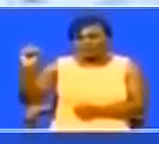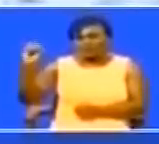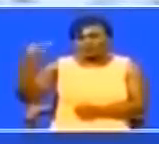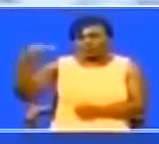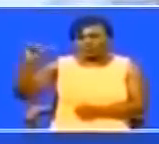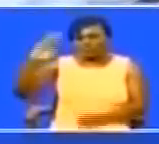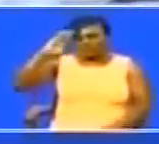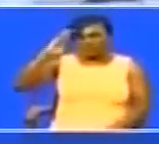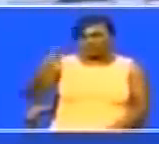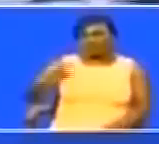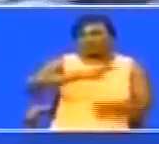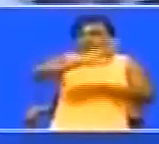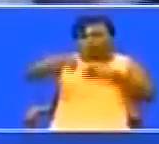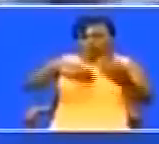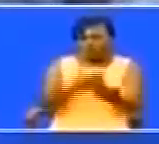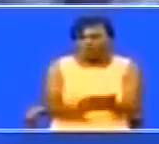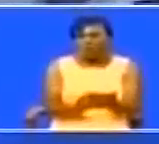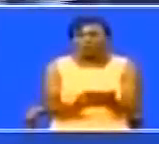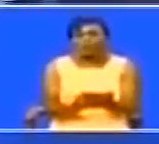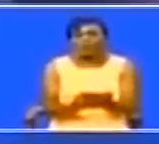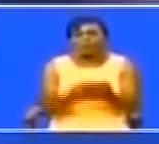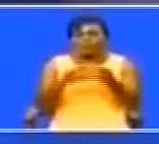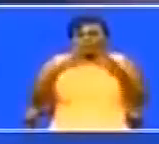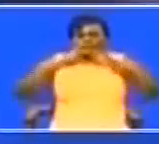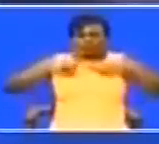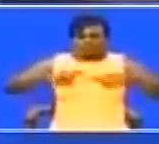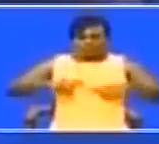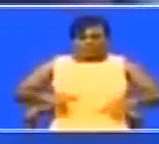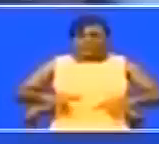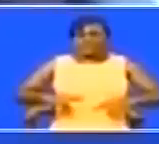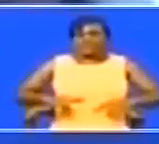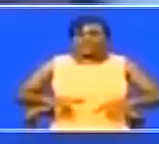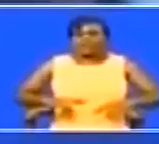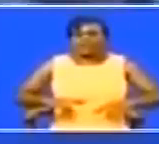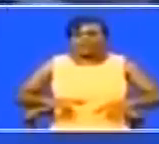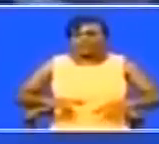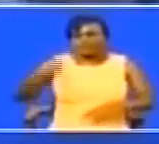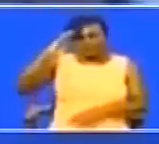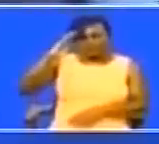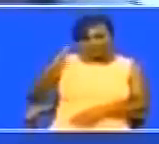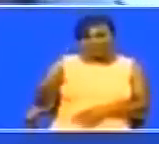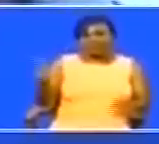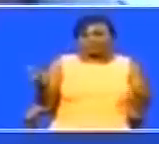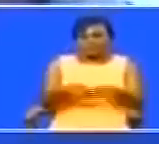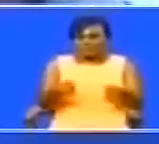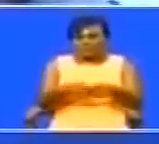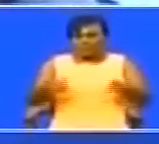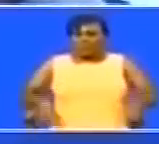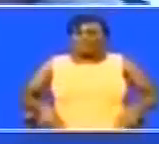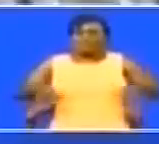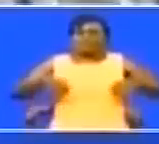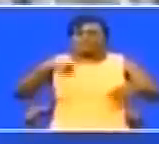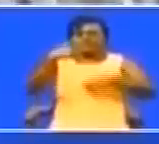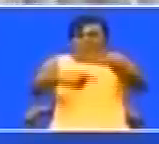We salute you heroes, may you rest in peace. The living heroes and heroines, we salute you too, may you live